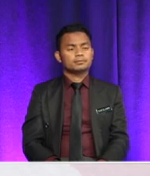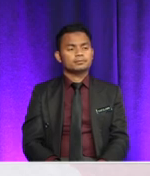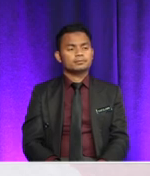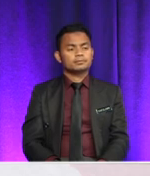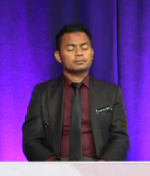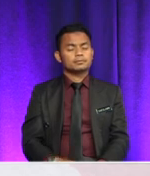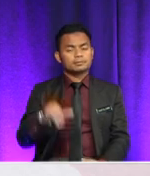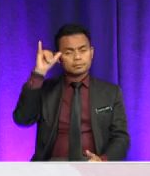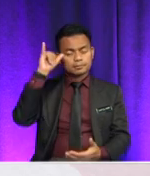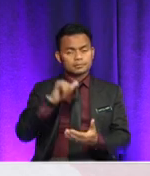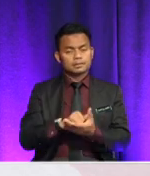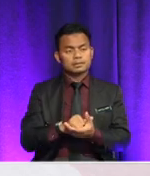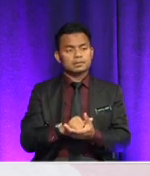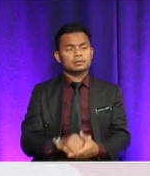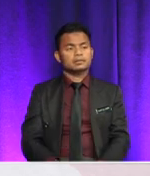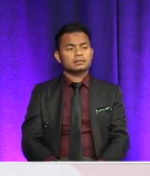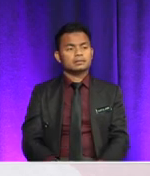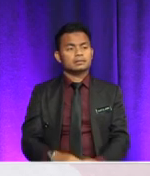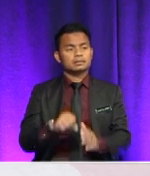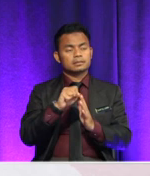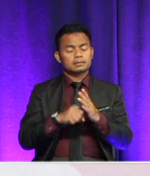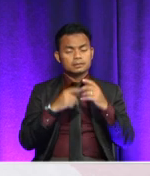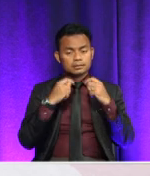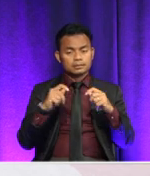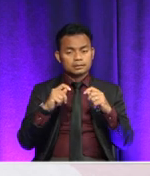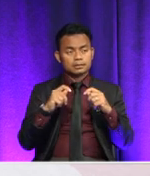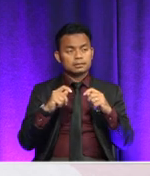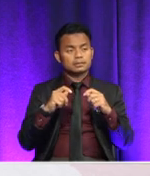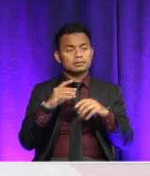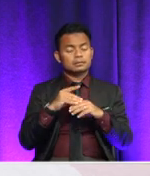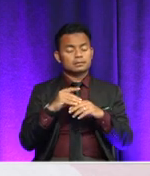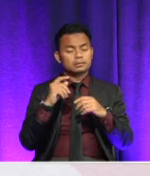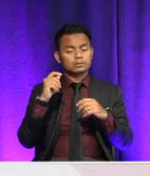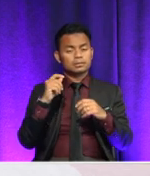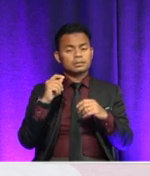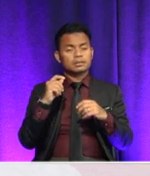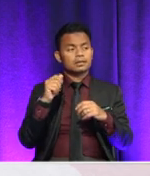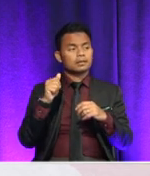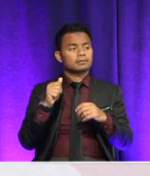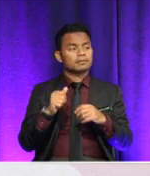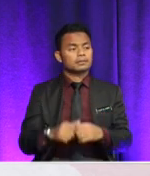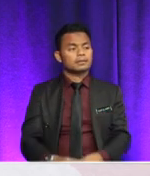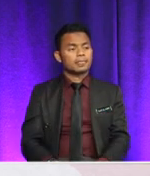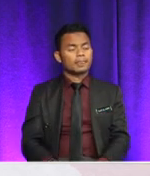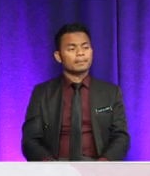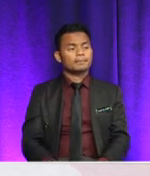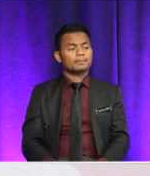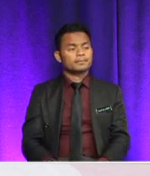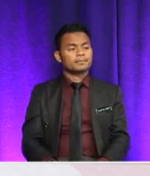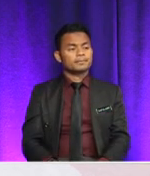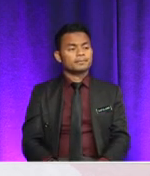yakin setelah kita teguhkan jadi afik telah mengambil pengajaran pada pendapat saya